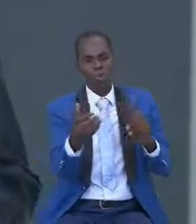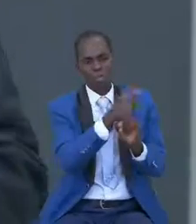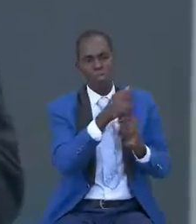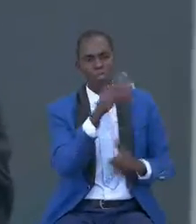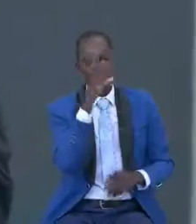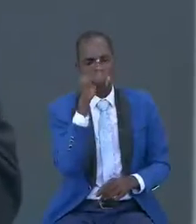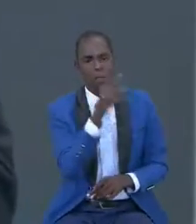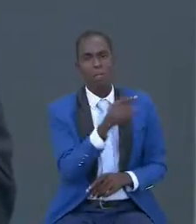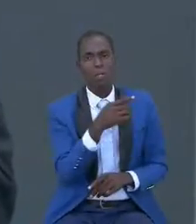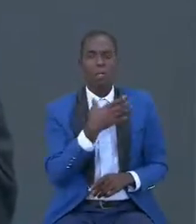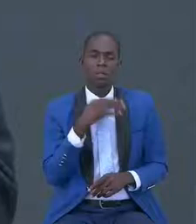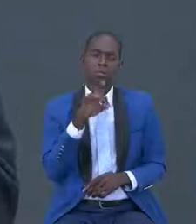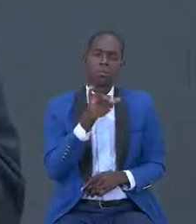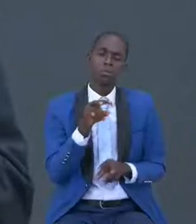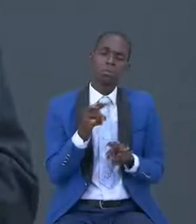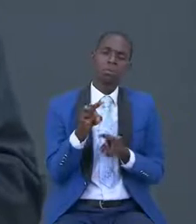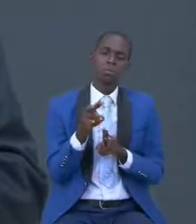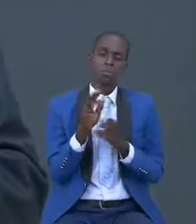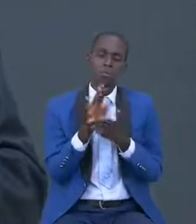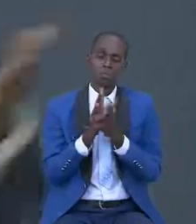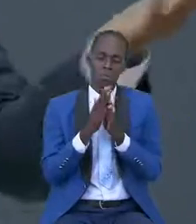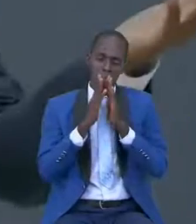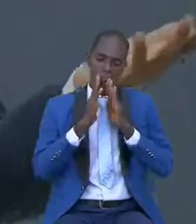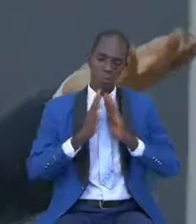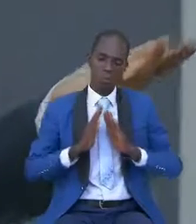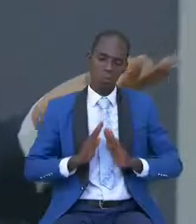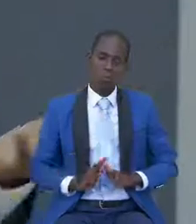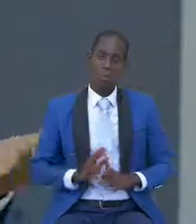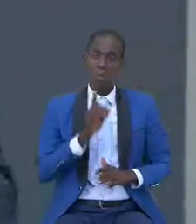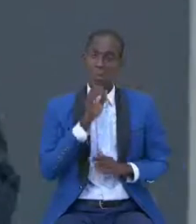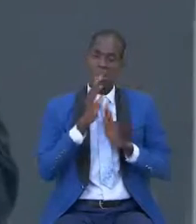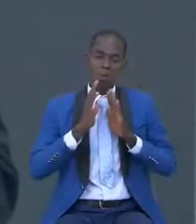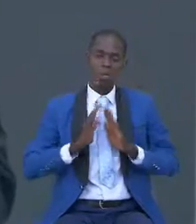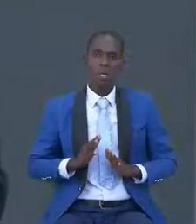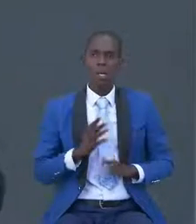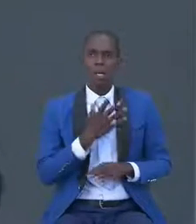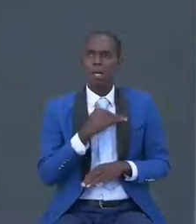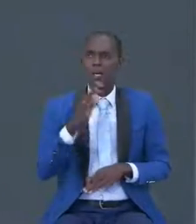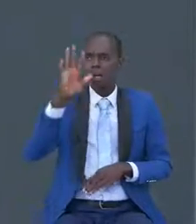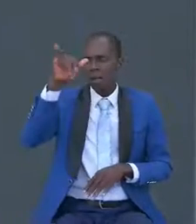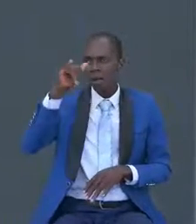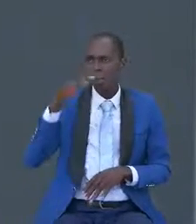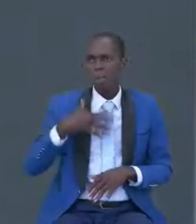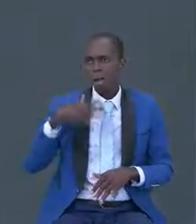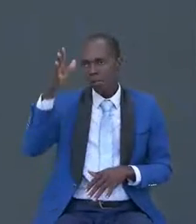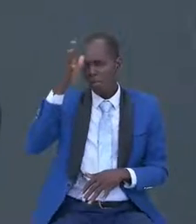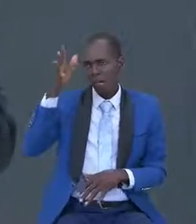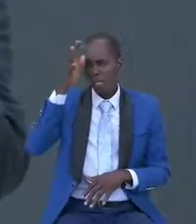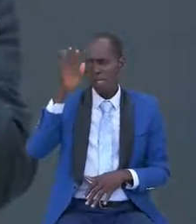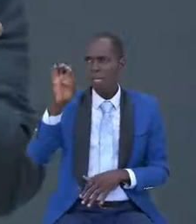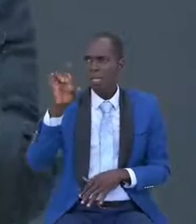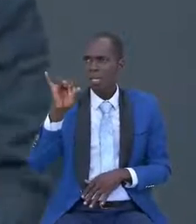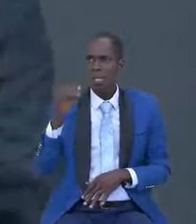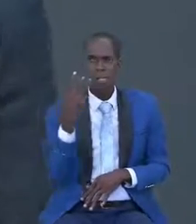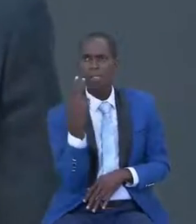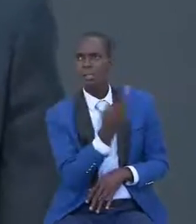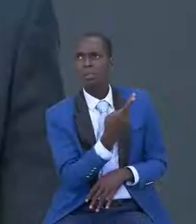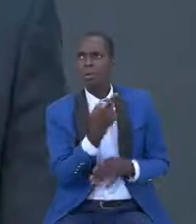tranquille. Et son serviteur a dit, « Oh mon père, regardez-les. Qu'est-ce que nous allons faire? Tu ne fais